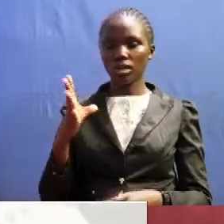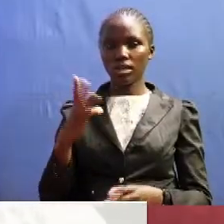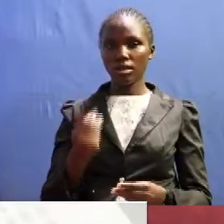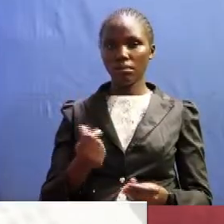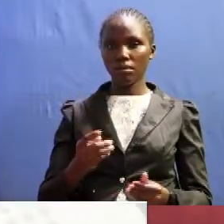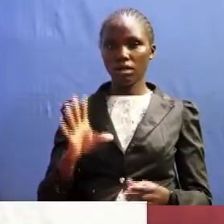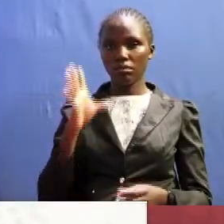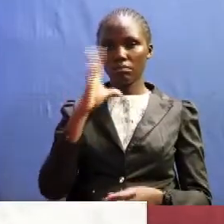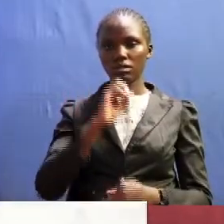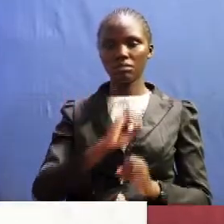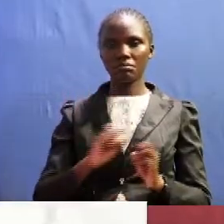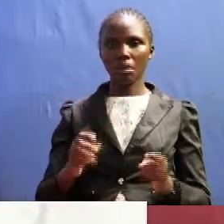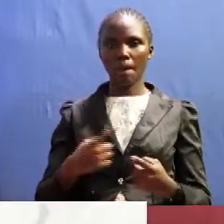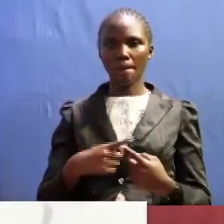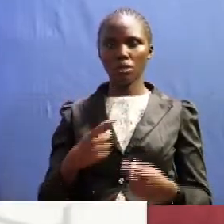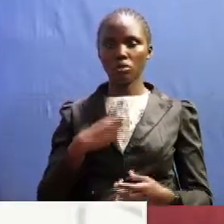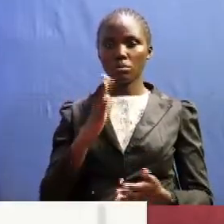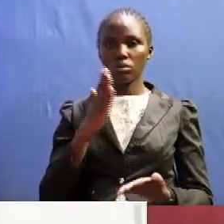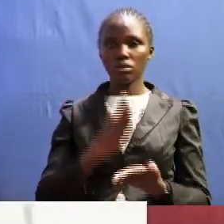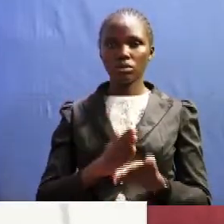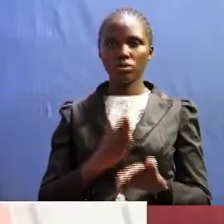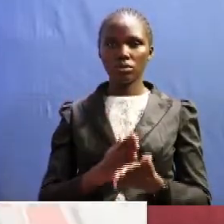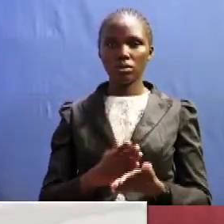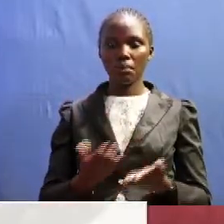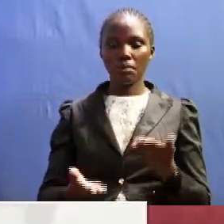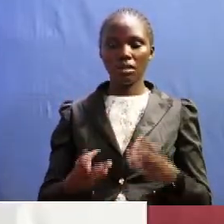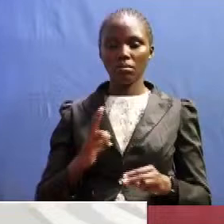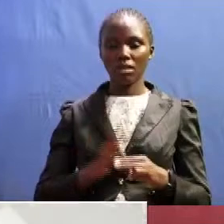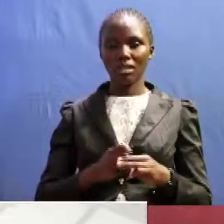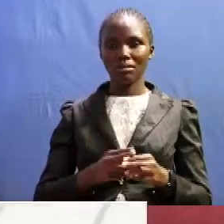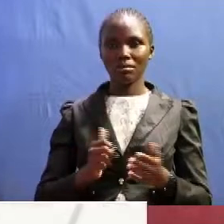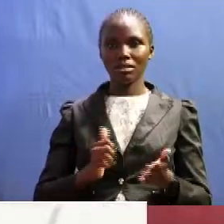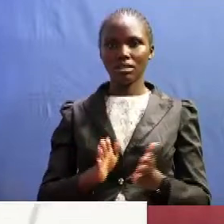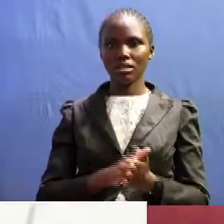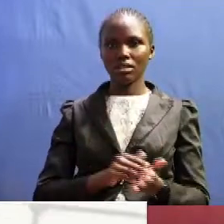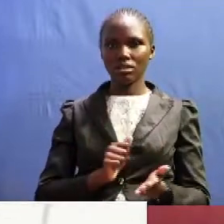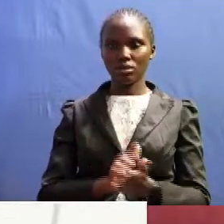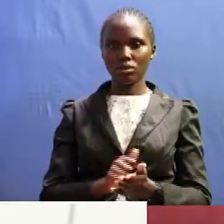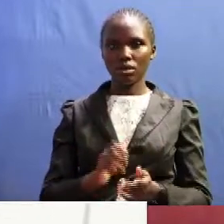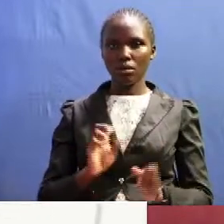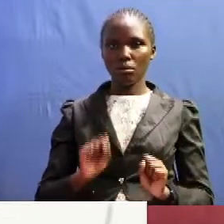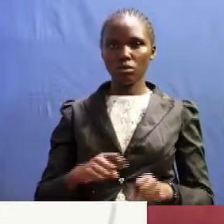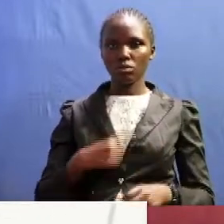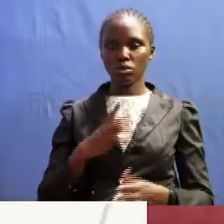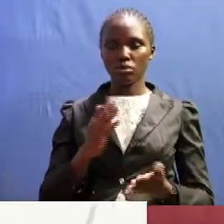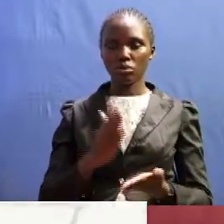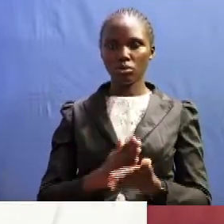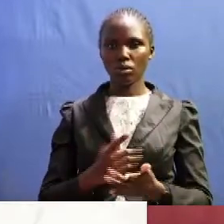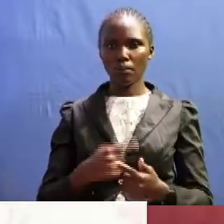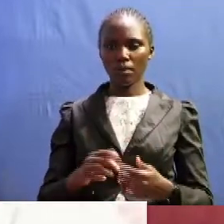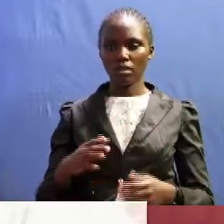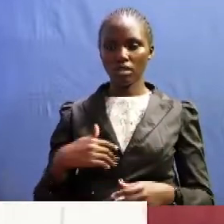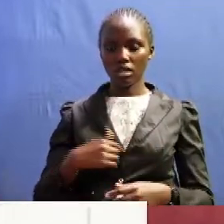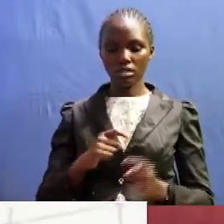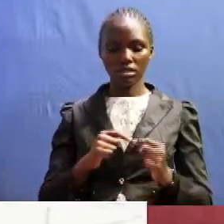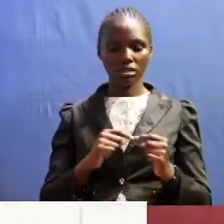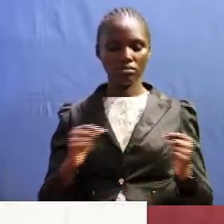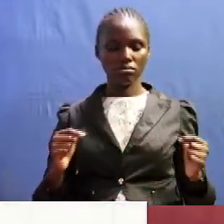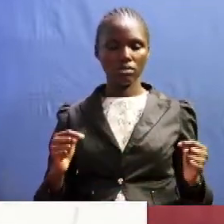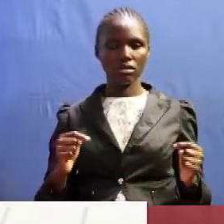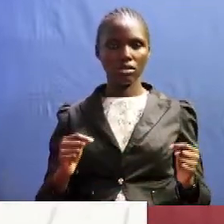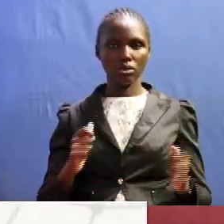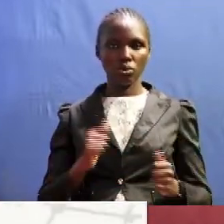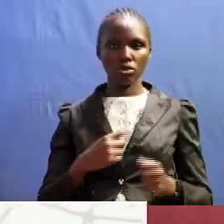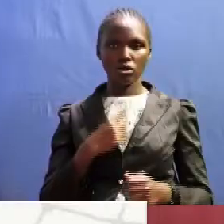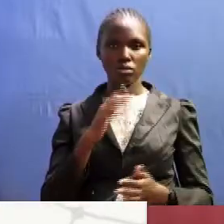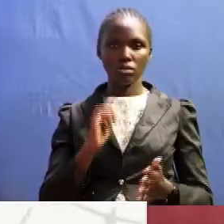ukweli. Hata ingawa ni majina inaharibiwa, wanaharibu majina ya governor ama ya MCS, sisi watukome, sisi kazi yetu tunafanya. Na